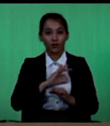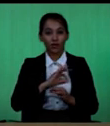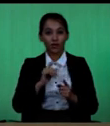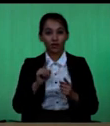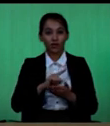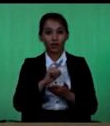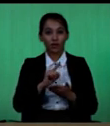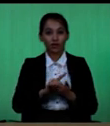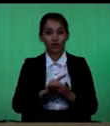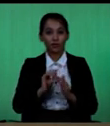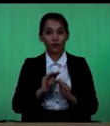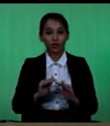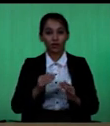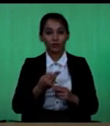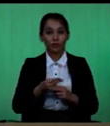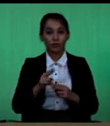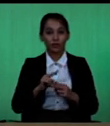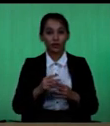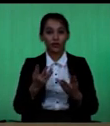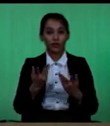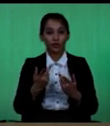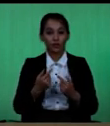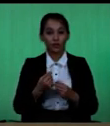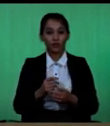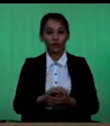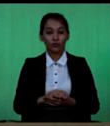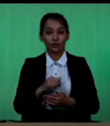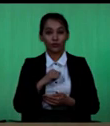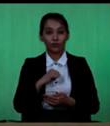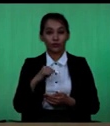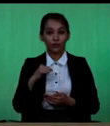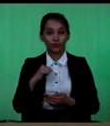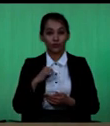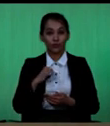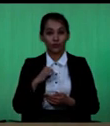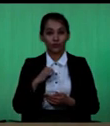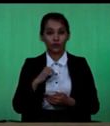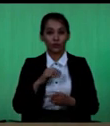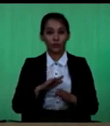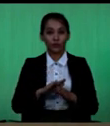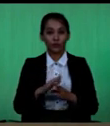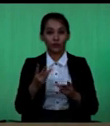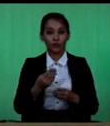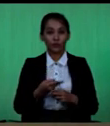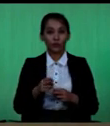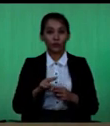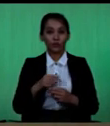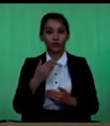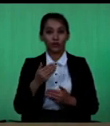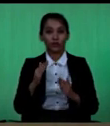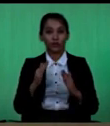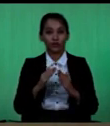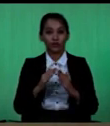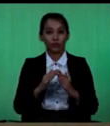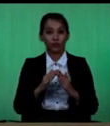Lekin bolajonlar, buning yechimini sizlarning o'zingizning hukmingizga havola etaman. Chunki siz uyda